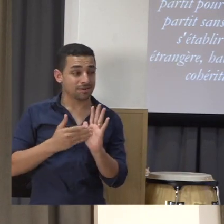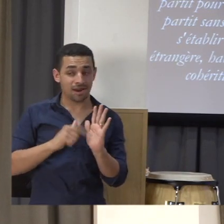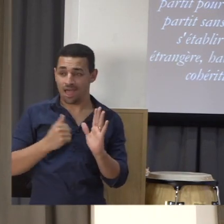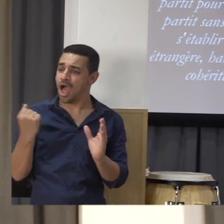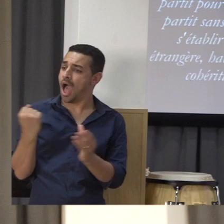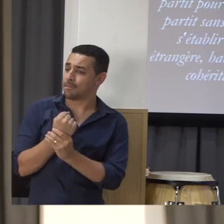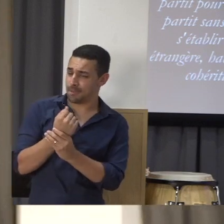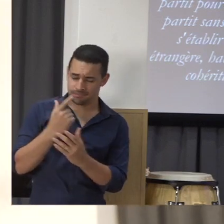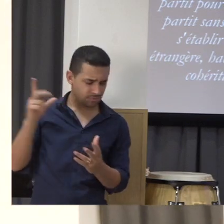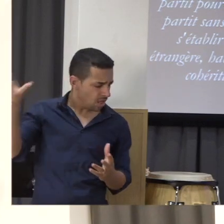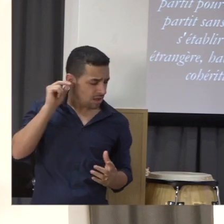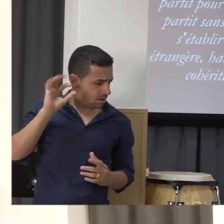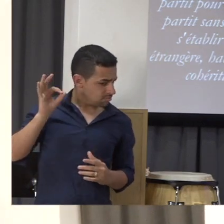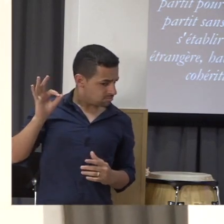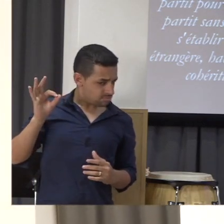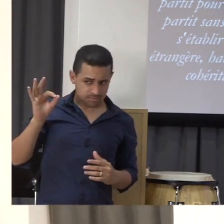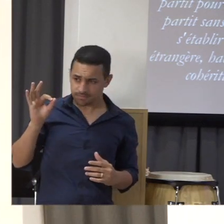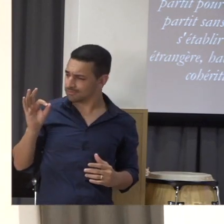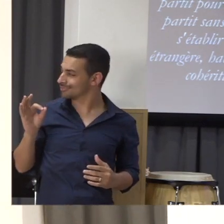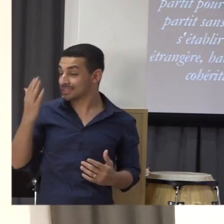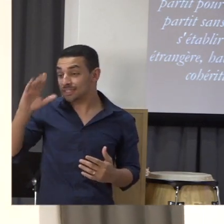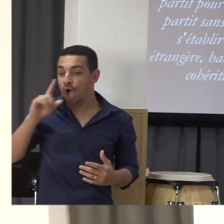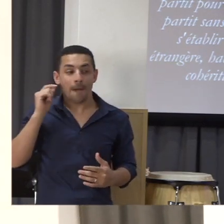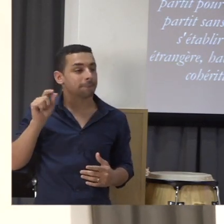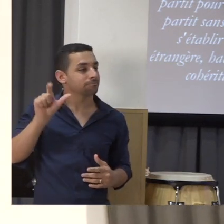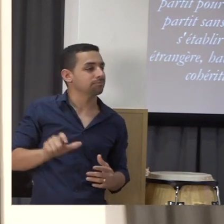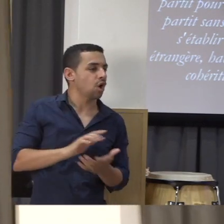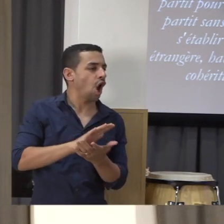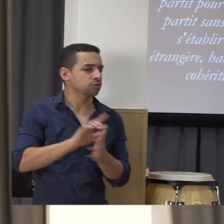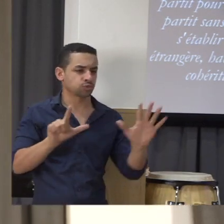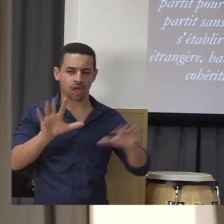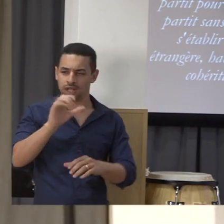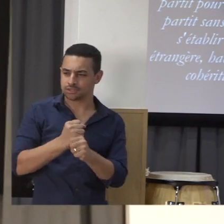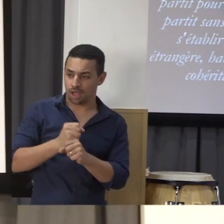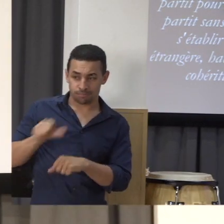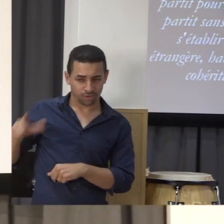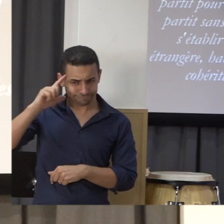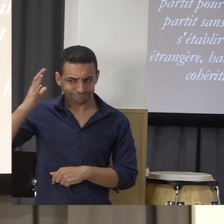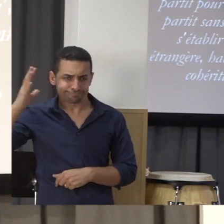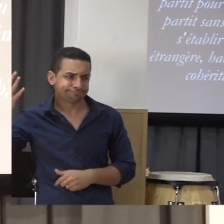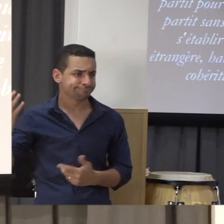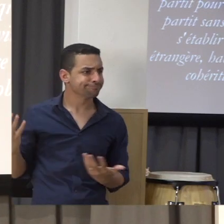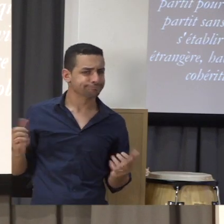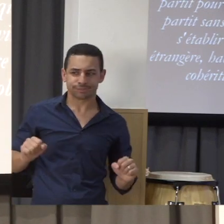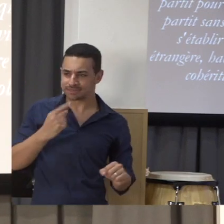Abraham entend la voix. Et vous savez, un homme de 75 ans, vous pouvez commencer à douter de sa lucidité même.